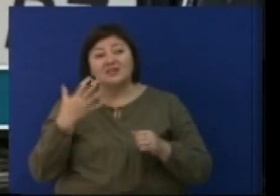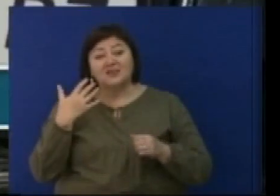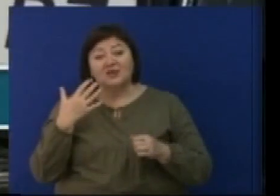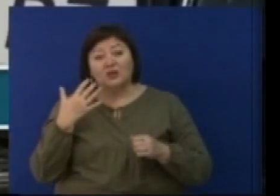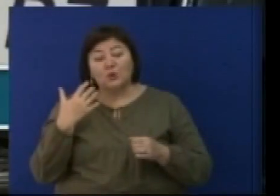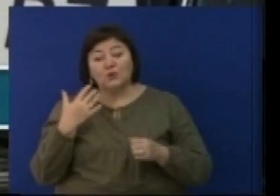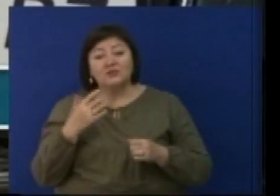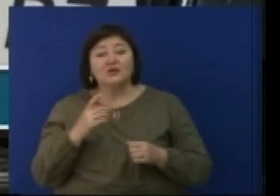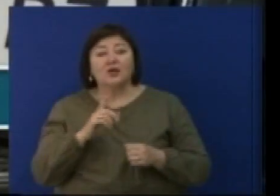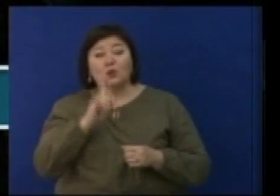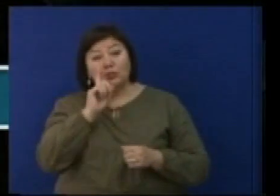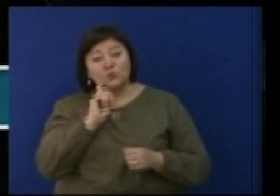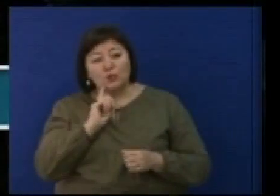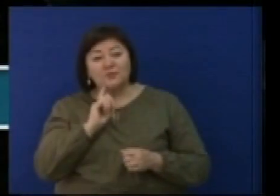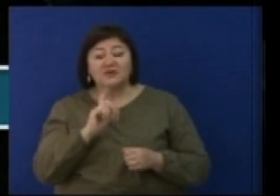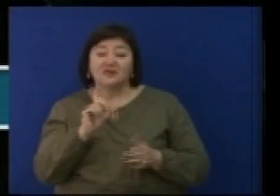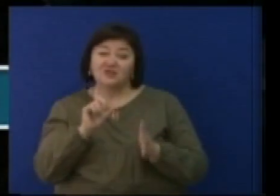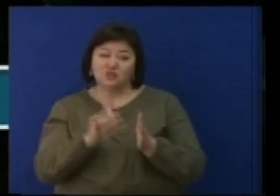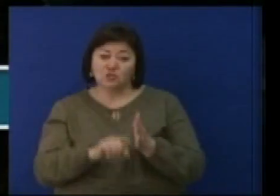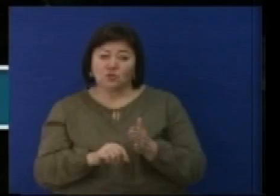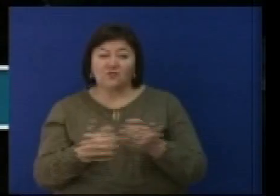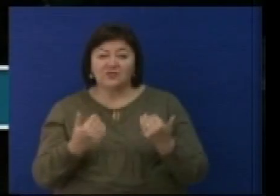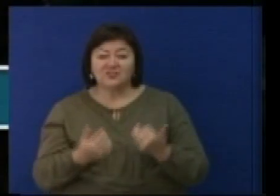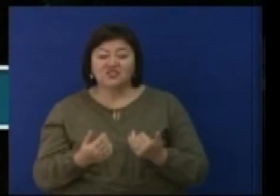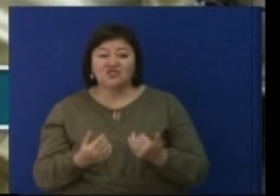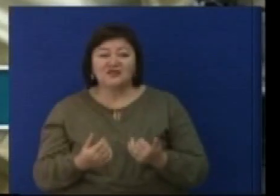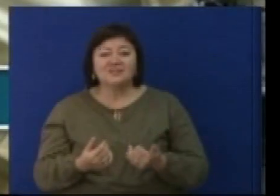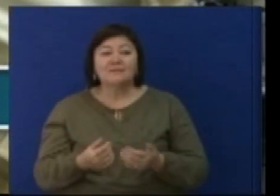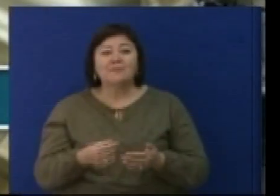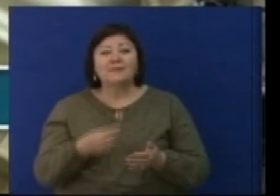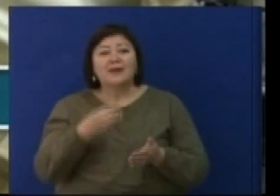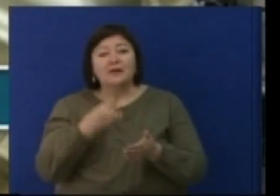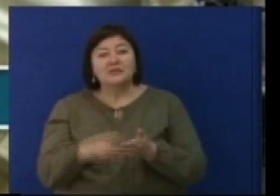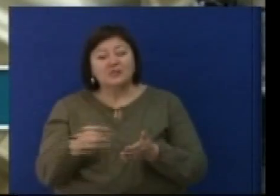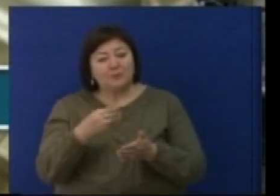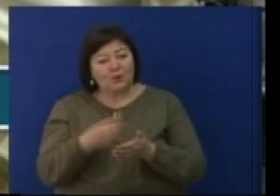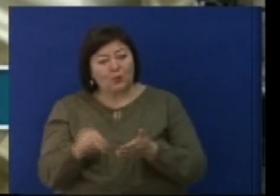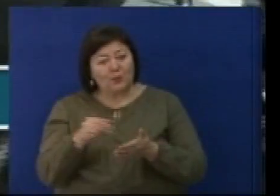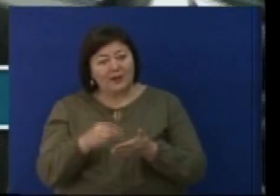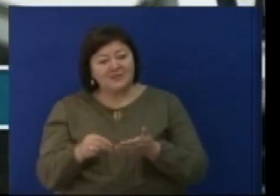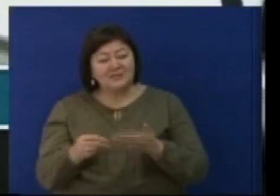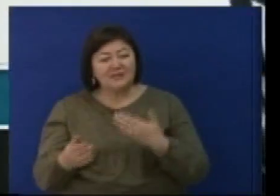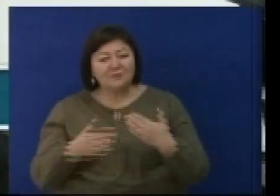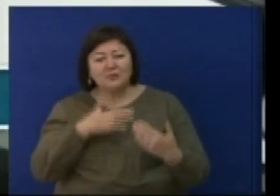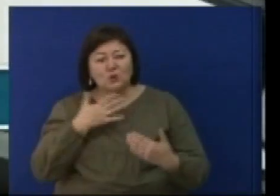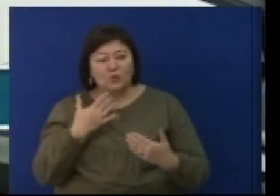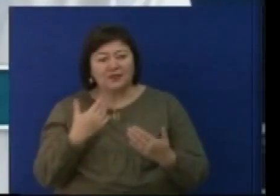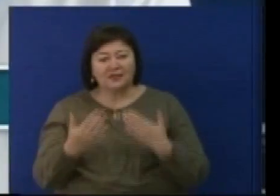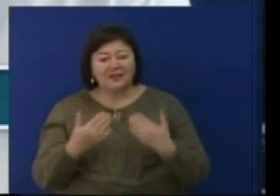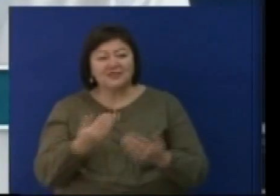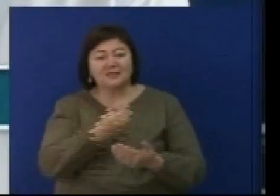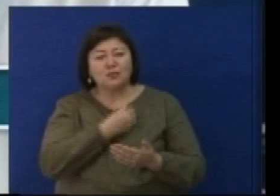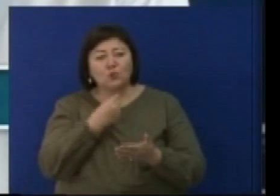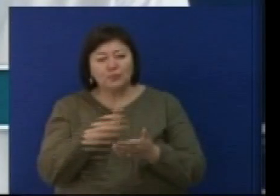және жайлы көлік Қазақстан нарығында сенімділікке жетіп, сатып алушылар арасында лайықты сұранысқа ие болуда.